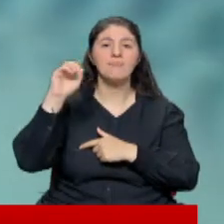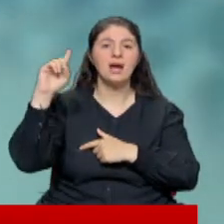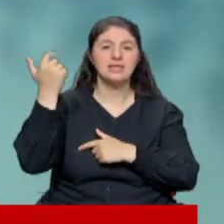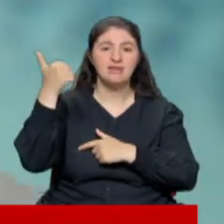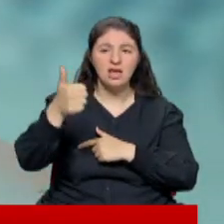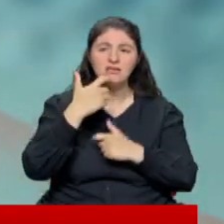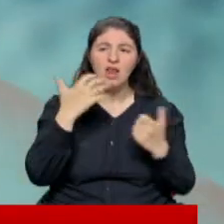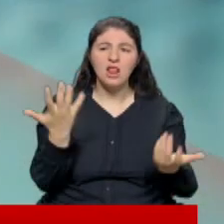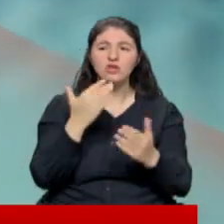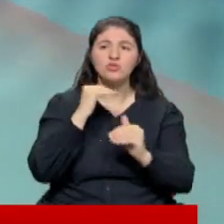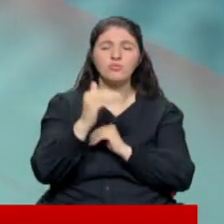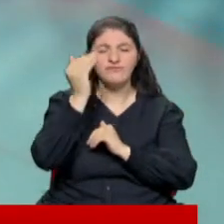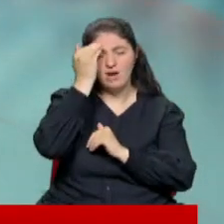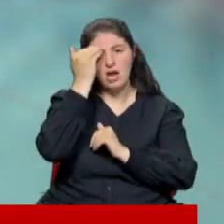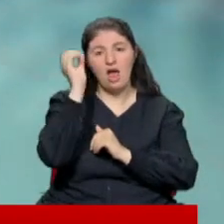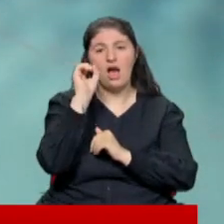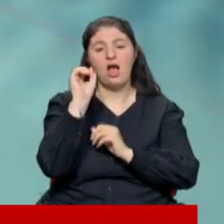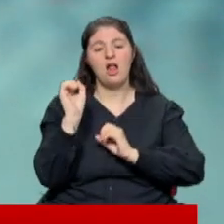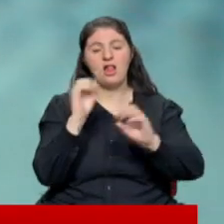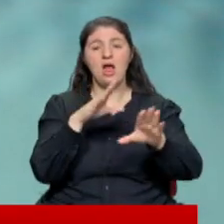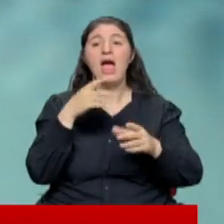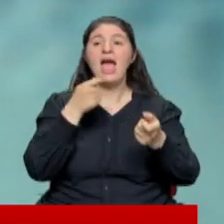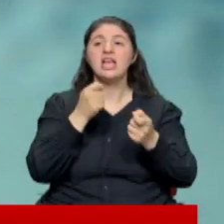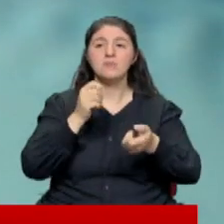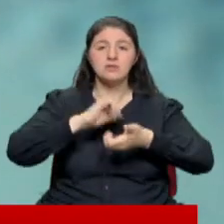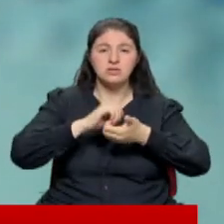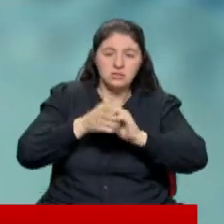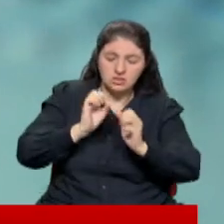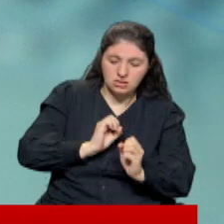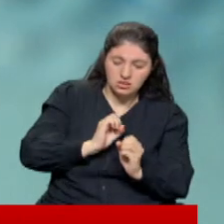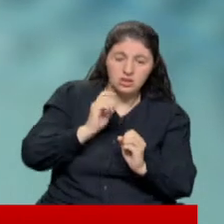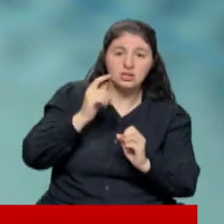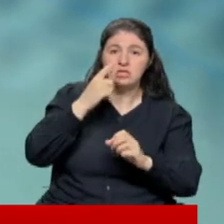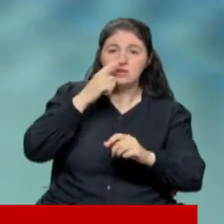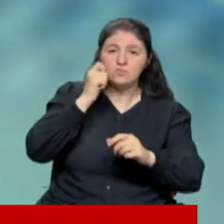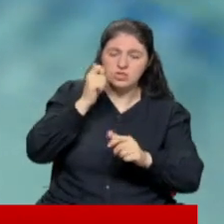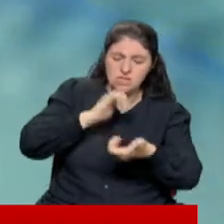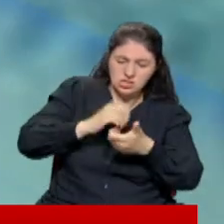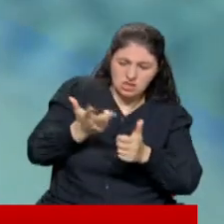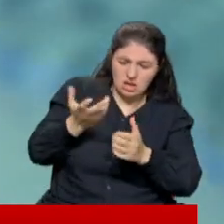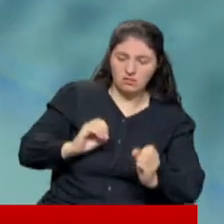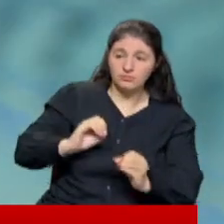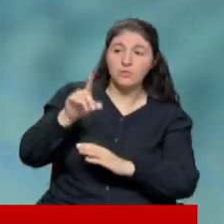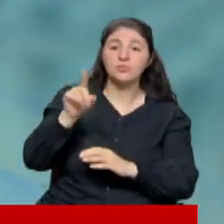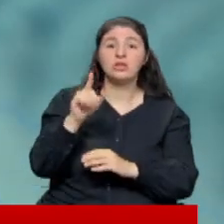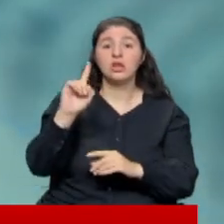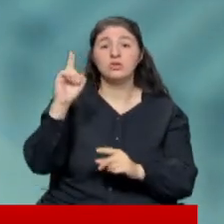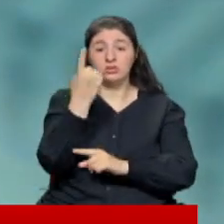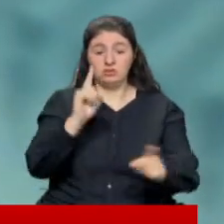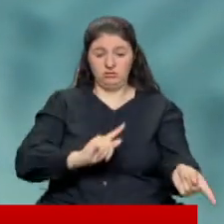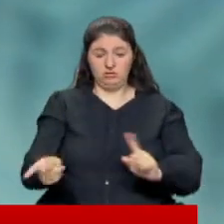iktidarı yıllardır toplumu yoksullaştırdı, eğitimi tarikatlara teslim etti. Sonra bunları yöneterek nemalandı